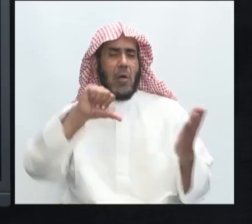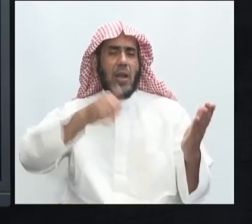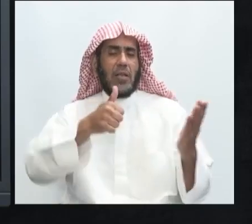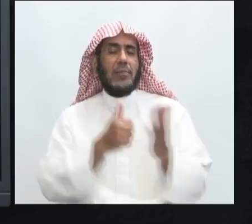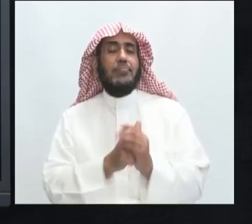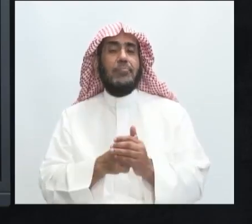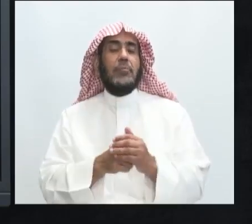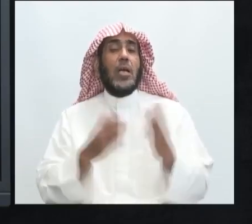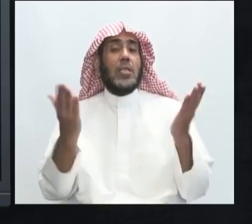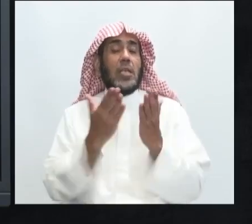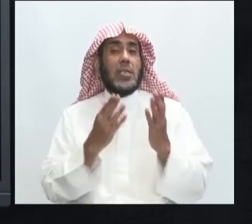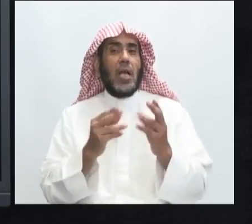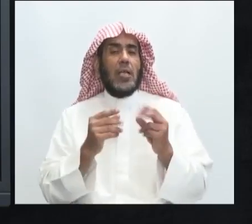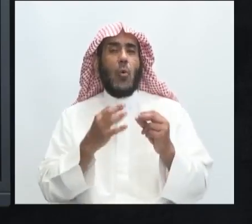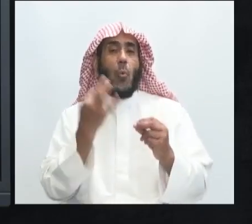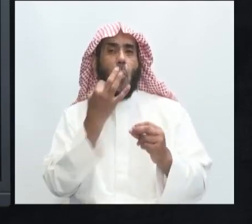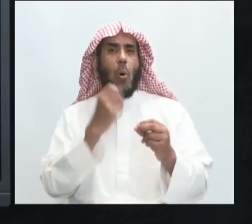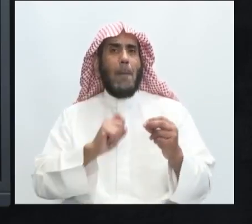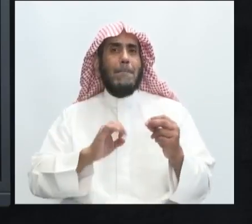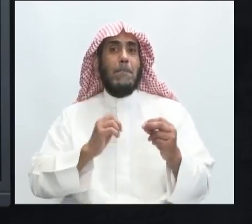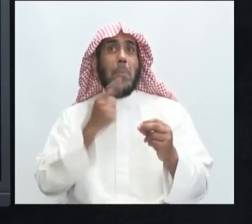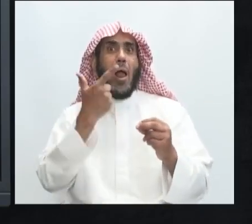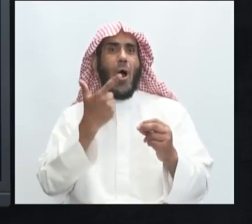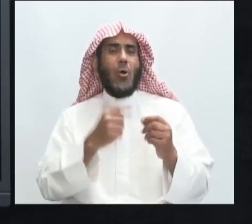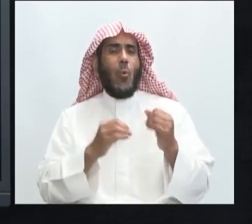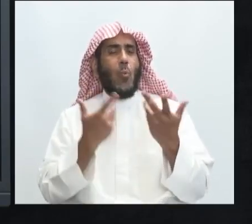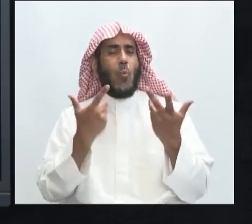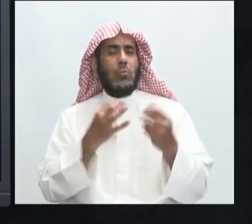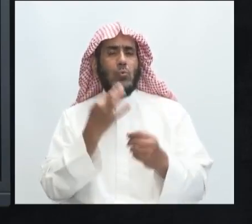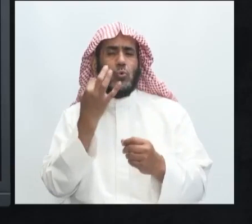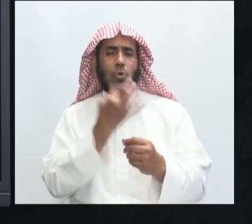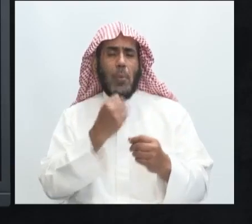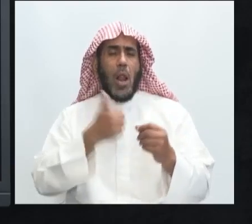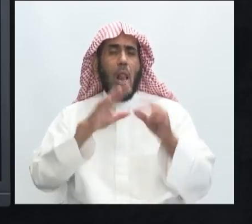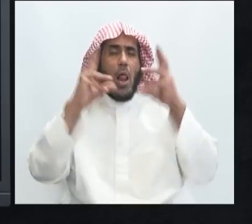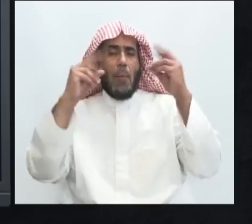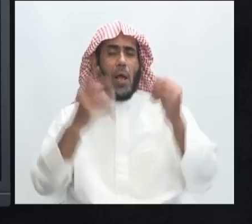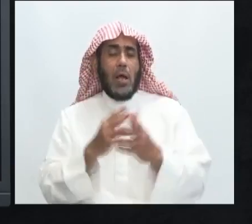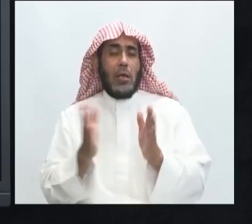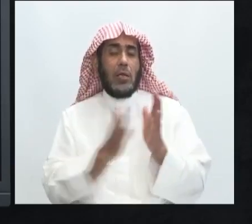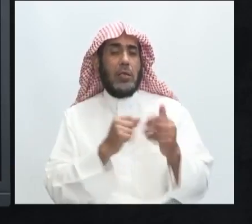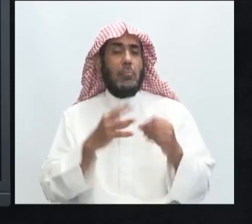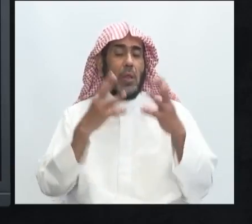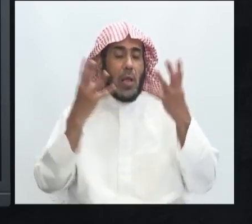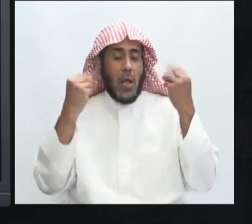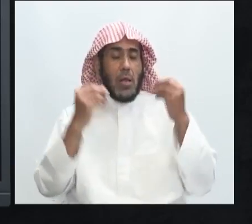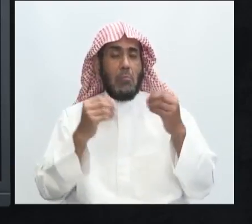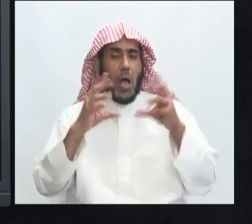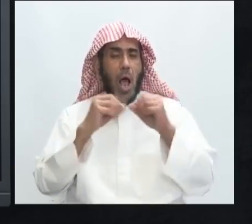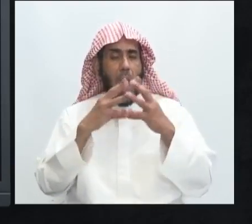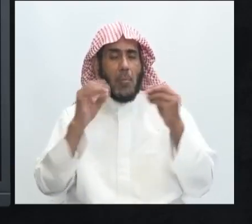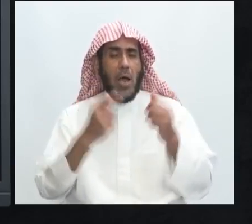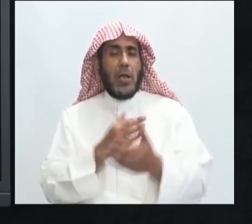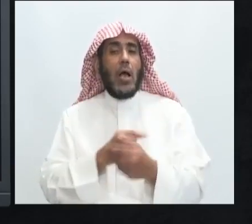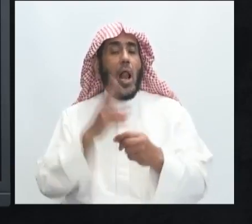دراسات بلاغيه في الوحده الاولى في الموضوع الثاني ما زلنا من مباحث علم المعاني ونتحدث علم المعاني وعرفنا ايضا ان البلاغه